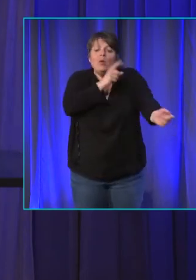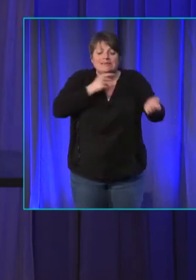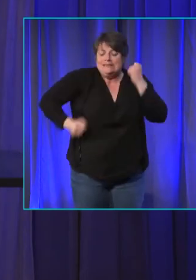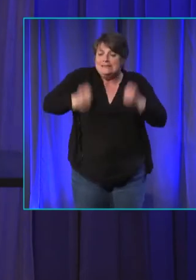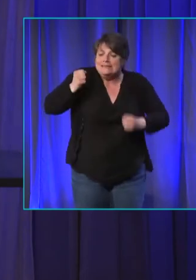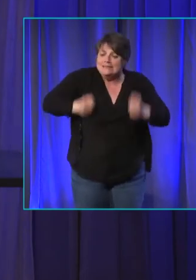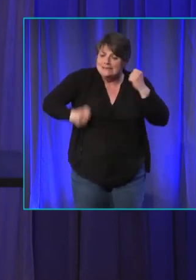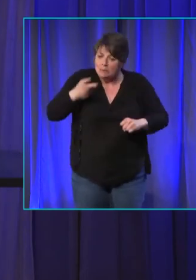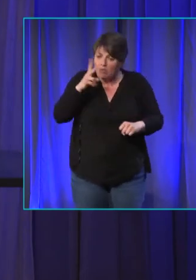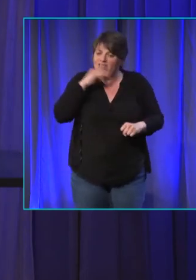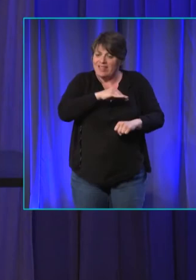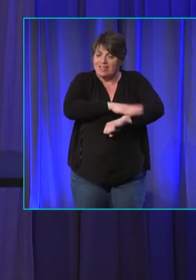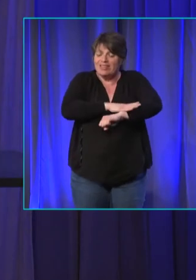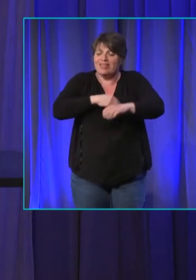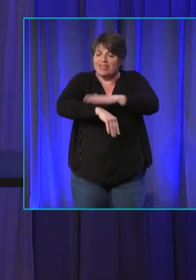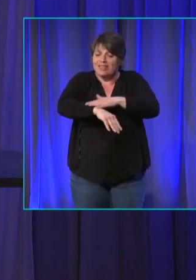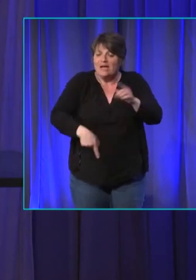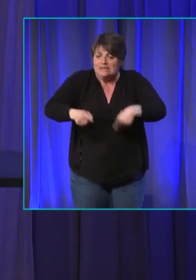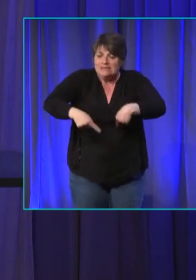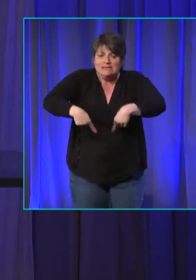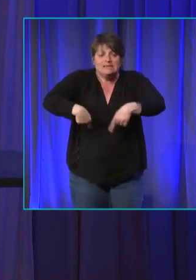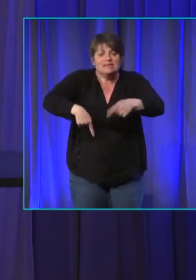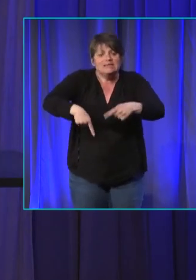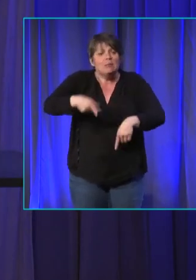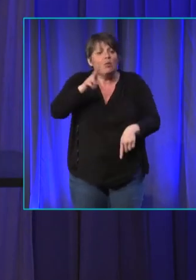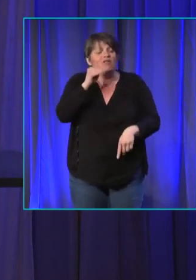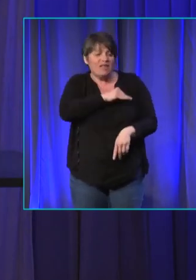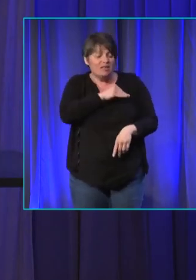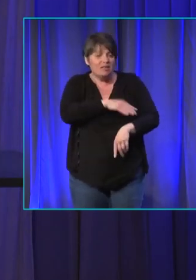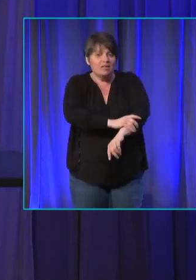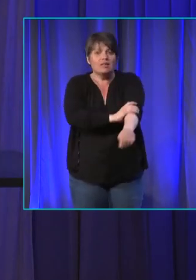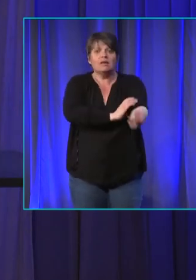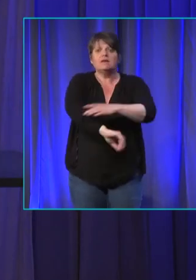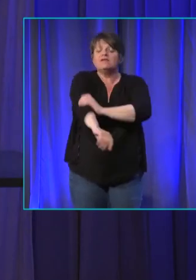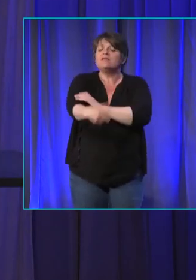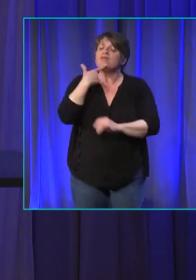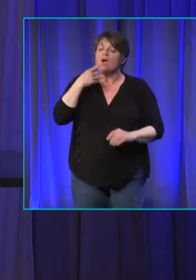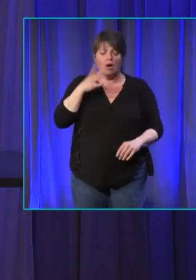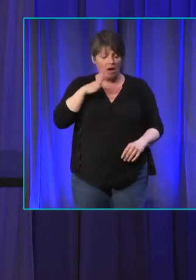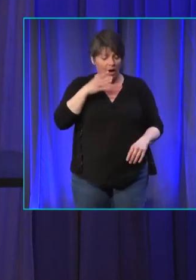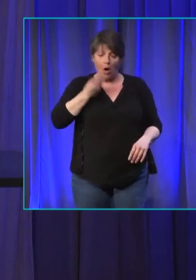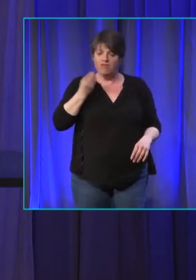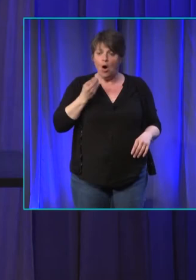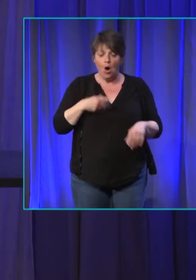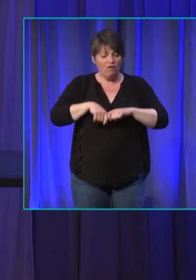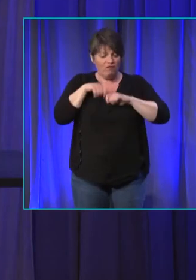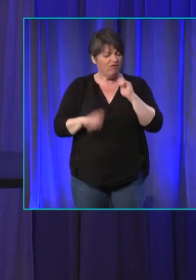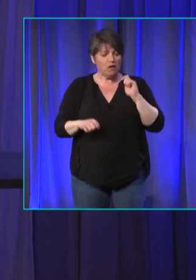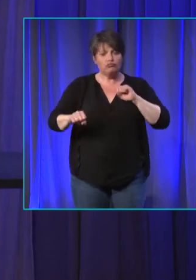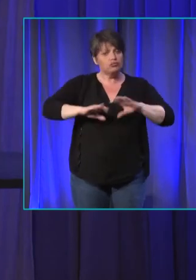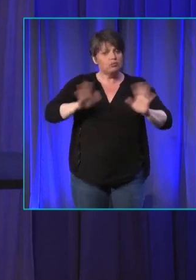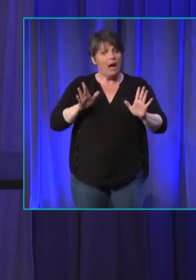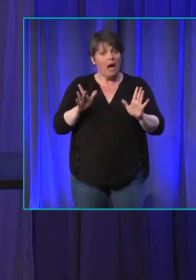petits bras et ces petites jambes. Donc en fait, un enfant, en fait, il a des moments d'inertie qui sont relativement